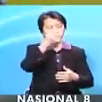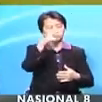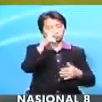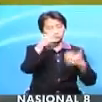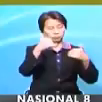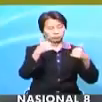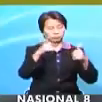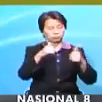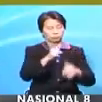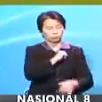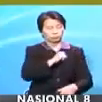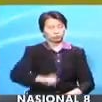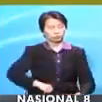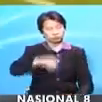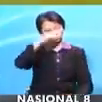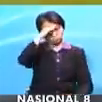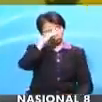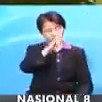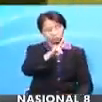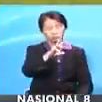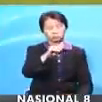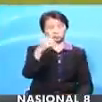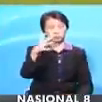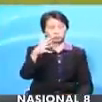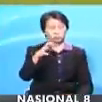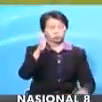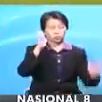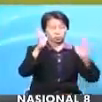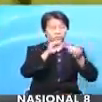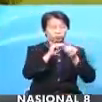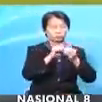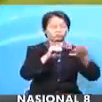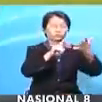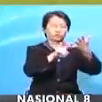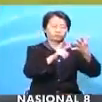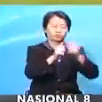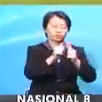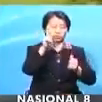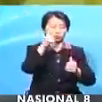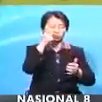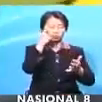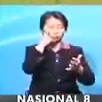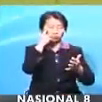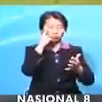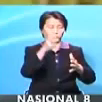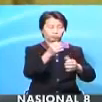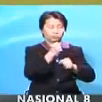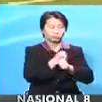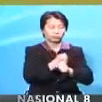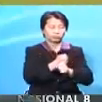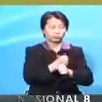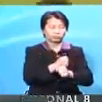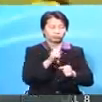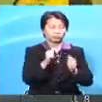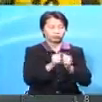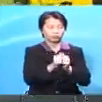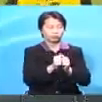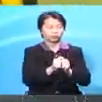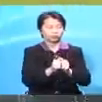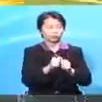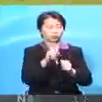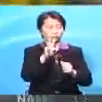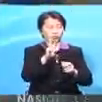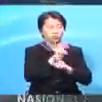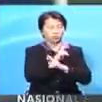Sultan Johor 2015 Malaysia menghuni tanggal 5 dengan satu mata berjaya diraih Kita Kartini semoga pasukan